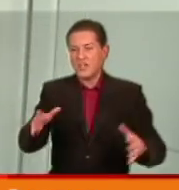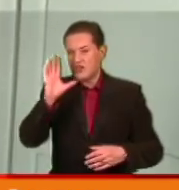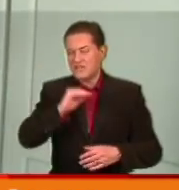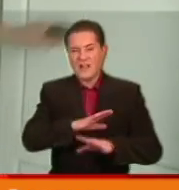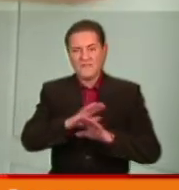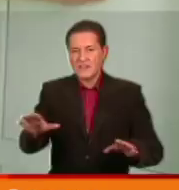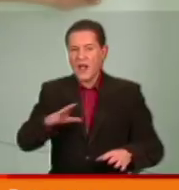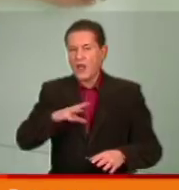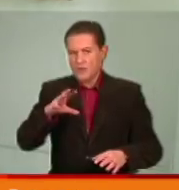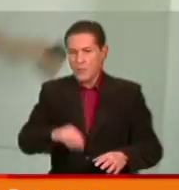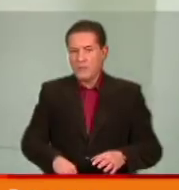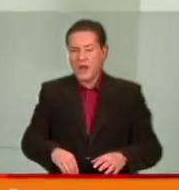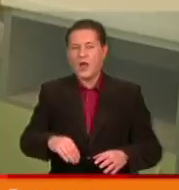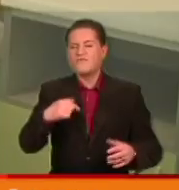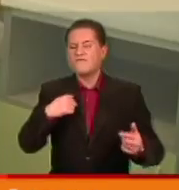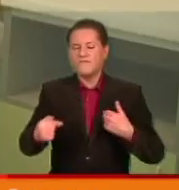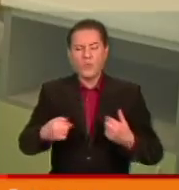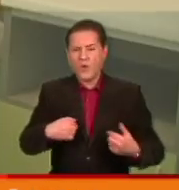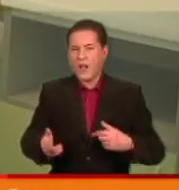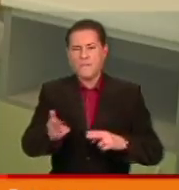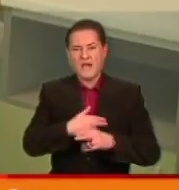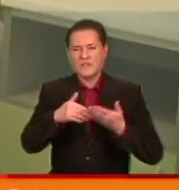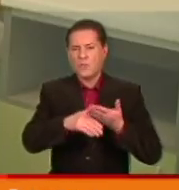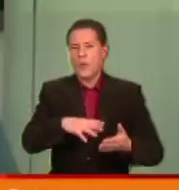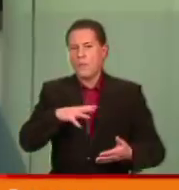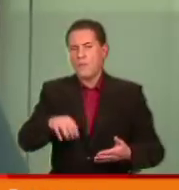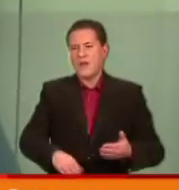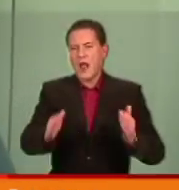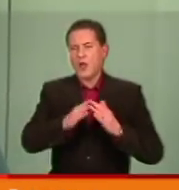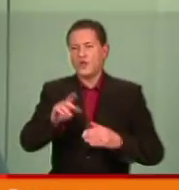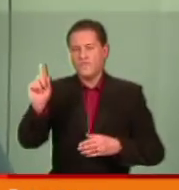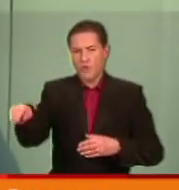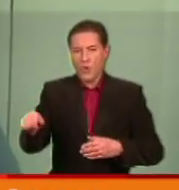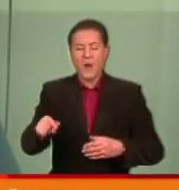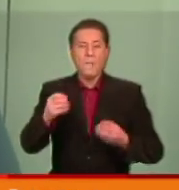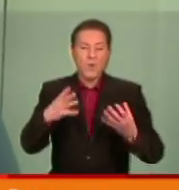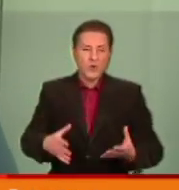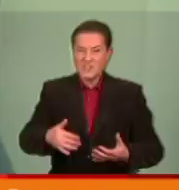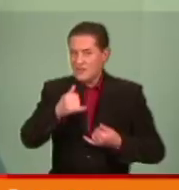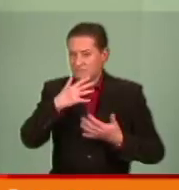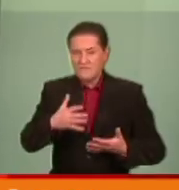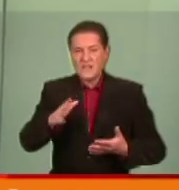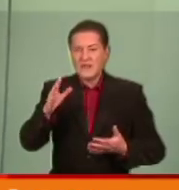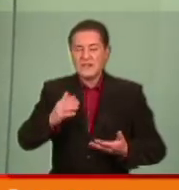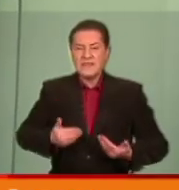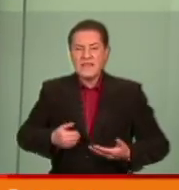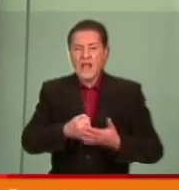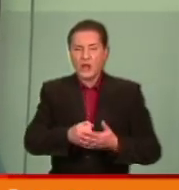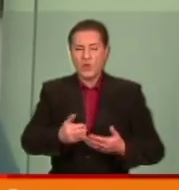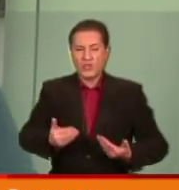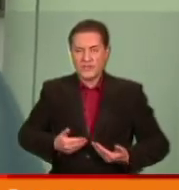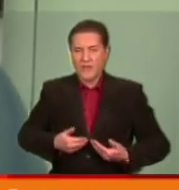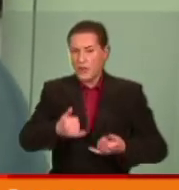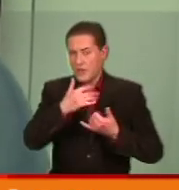цього зробити. І зрештою у муках без допомоги помирають вдома. Вони просто або не доживають, або просто не можуть оформити